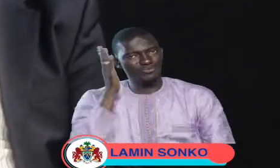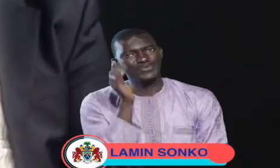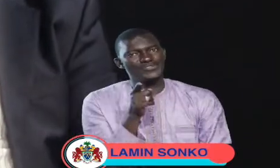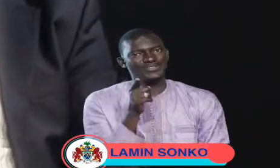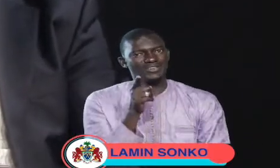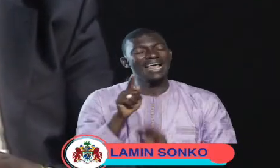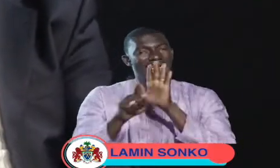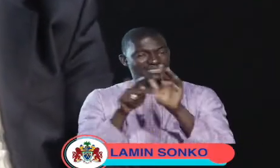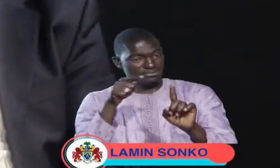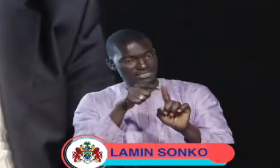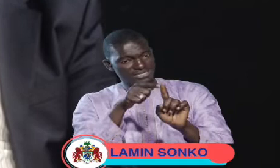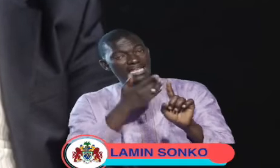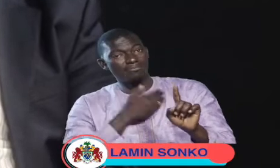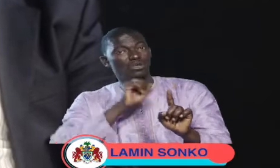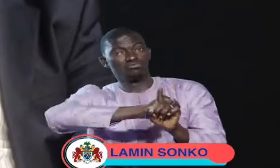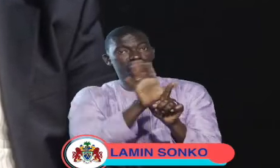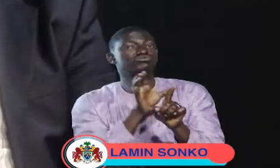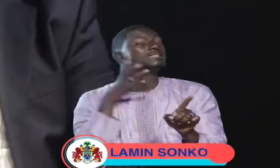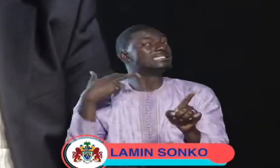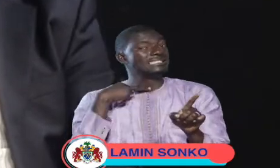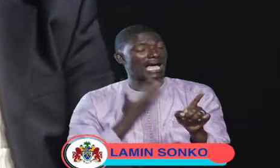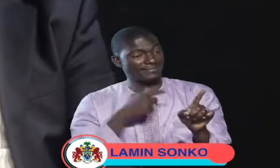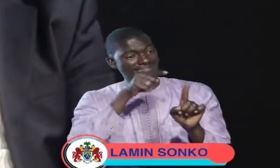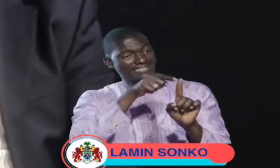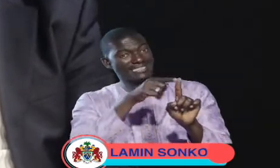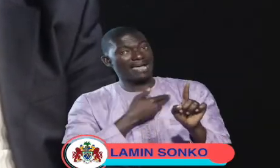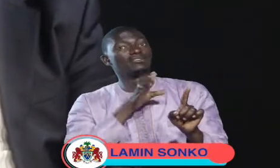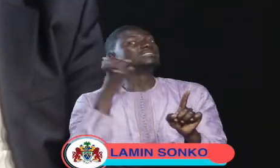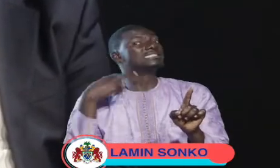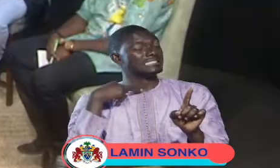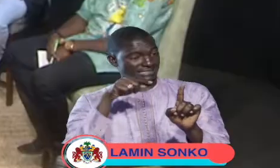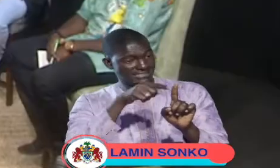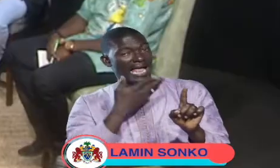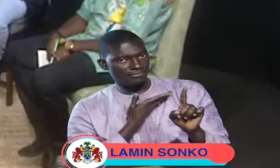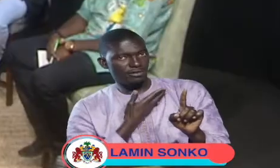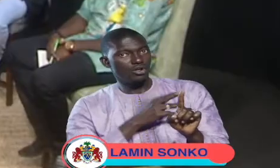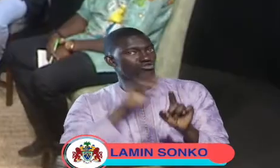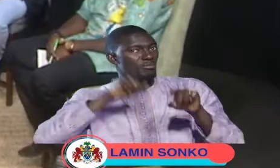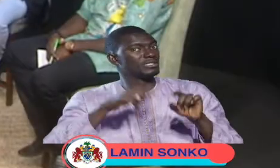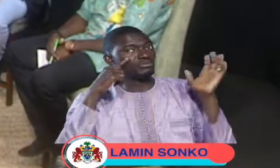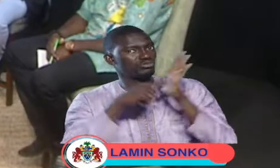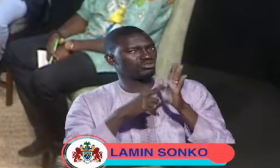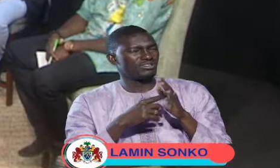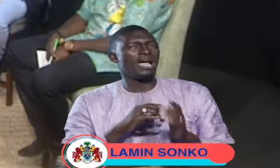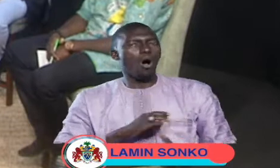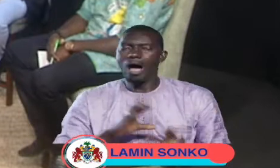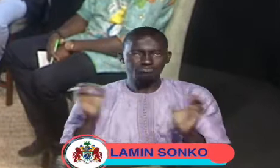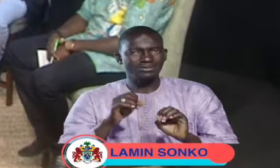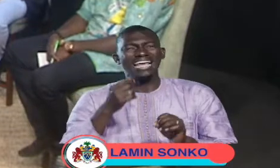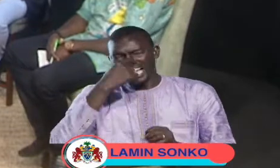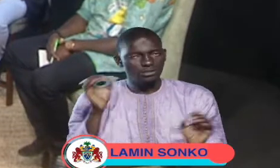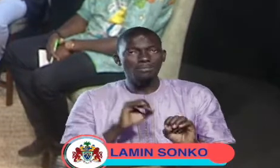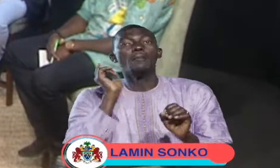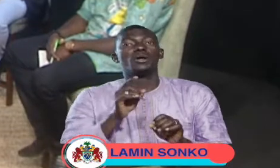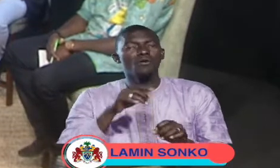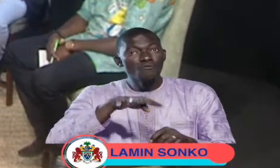la ko kuran ka sala kuran na bala ko ko da fot misal fo fot tan te lokum flokon te tan nani e wokono na misal fe kuran